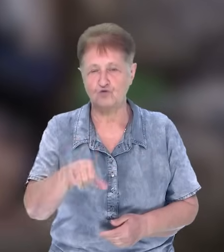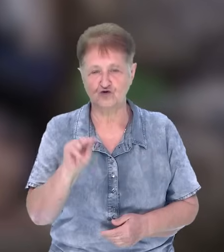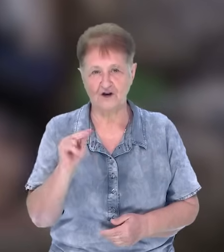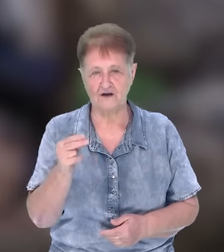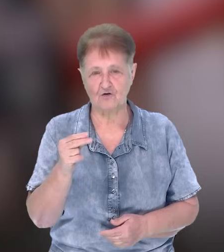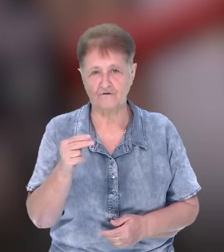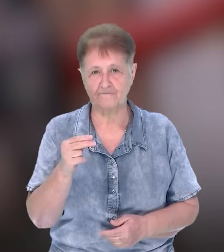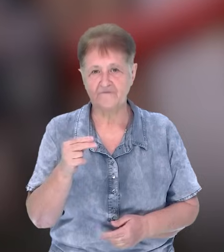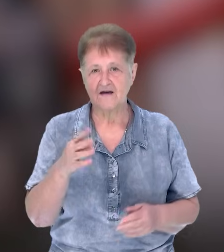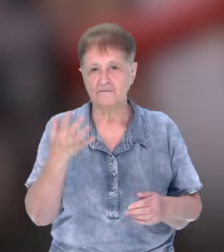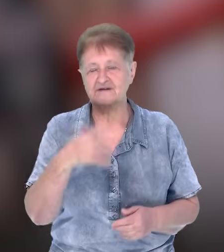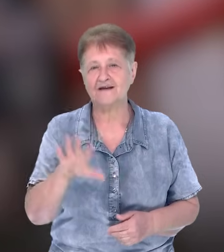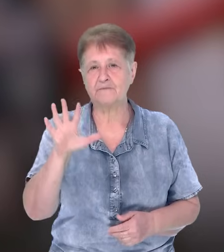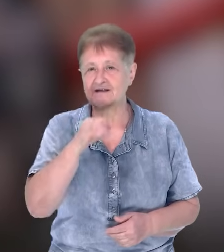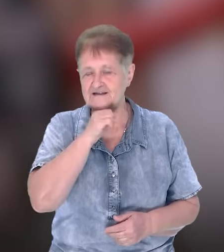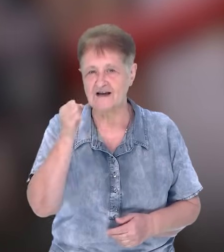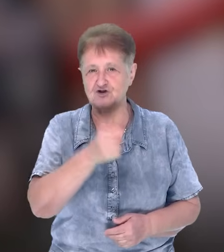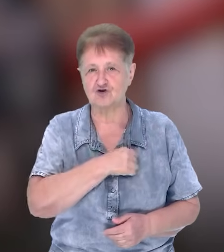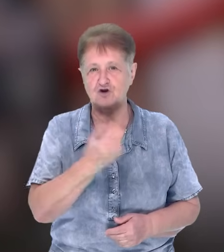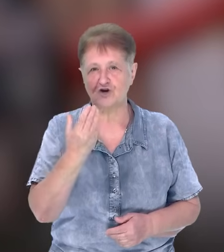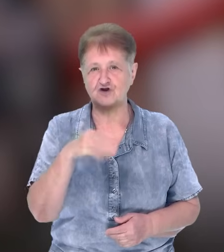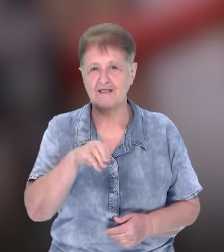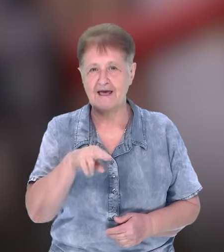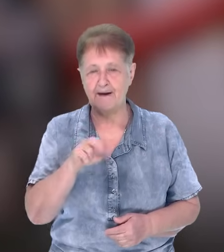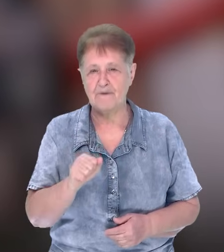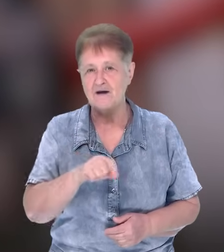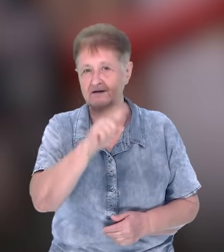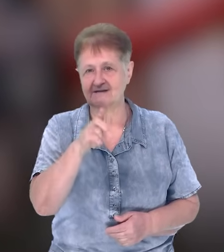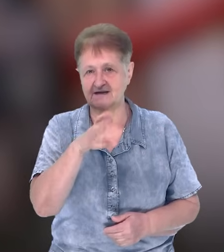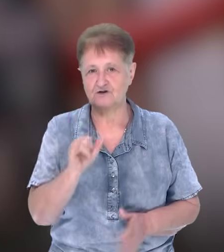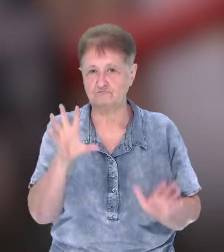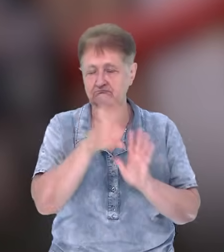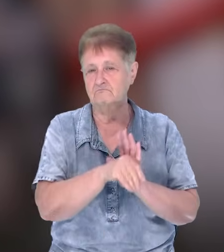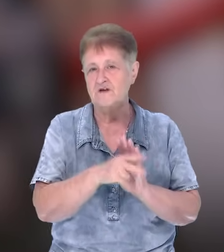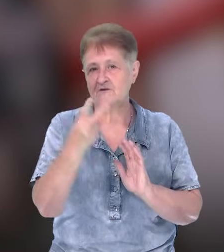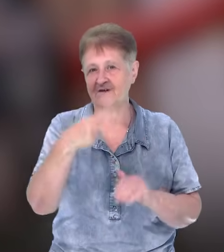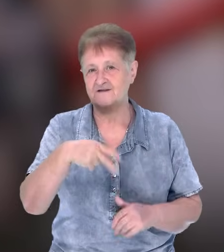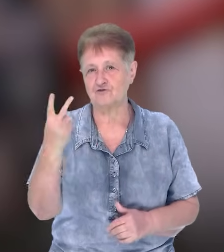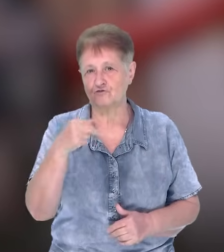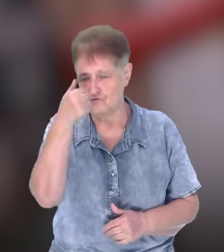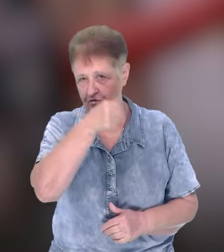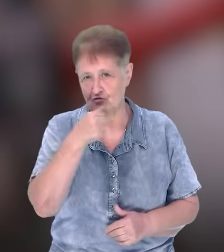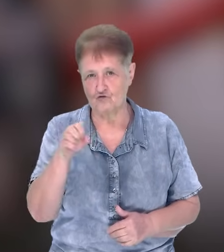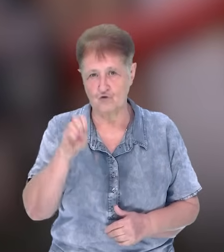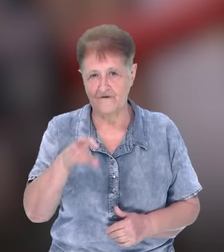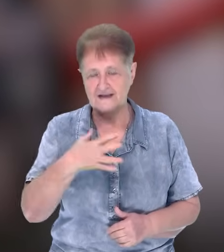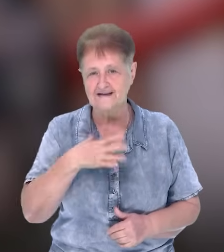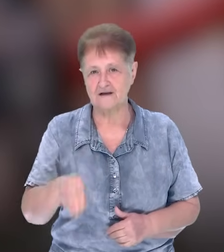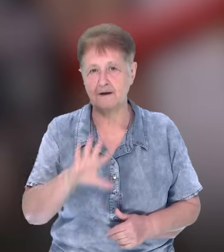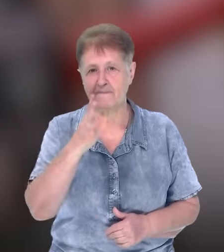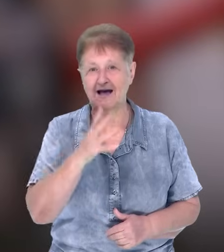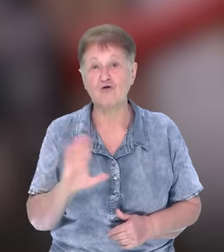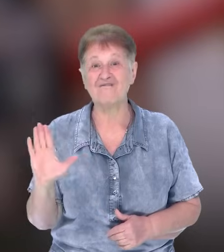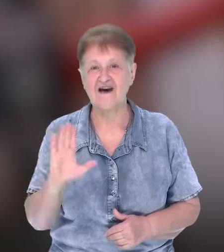у Чернігові. 35-річний старший солдат Юрій Штепа до лав ЗСУ долучився у квітні 22-го року. Загинув